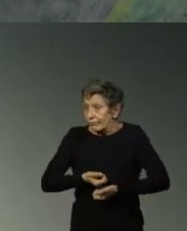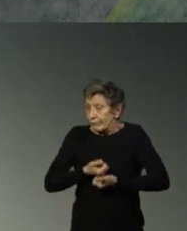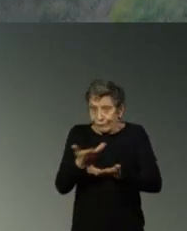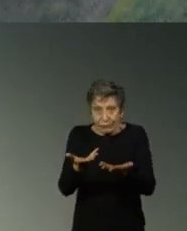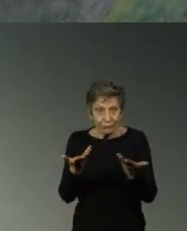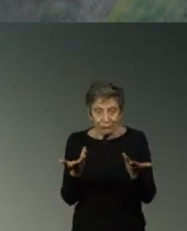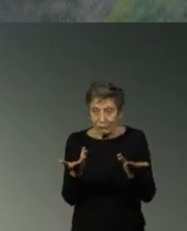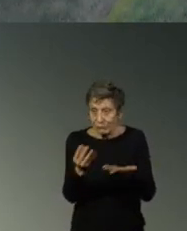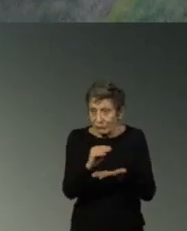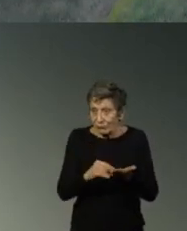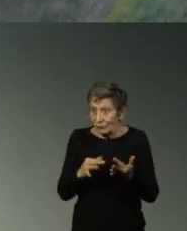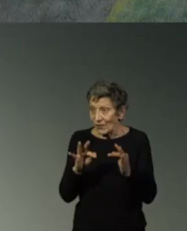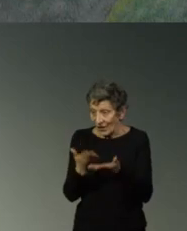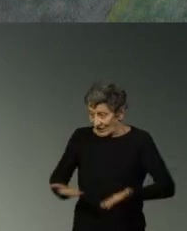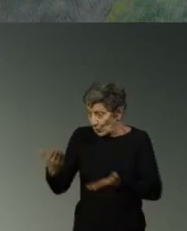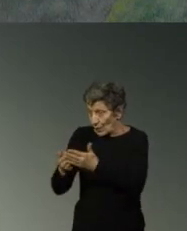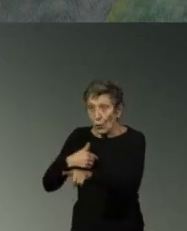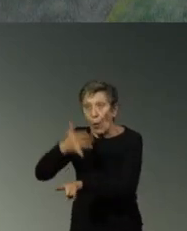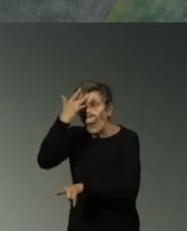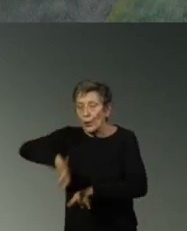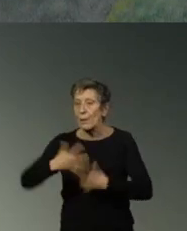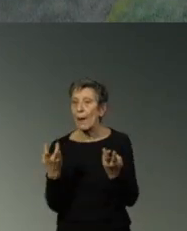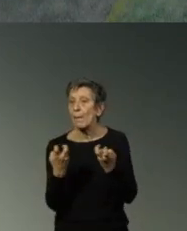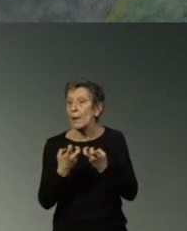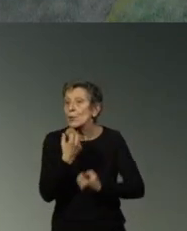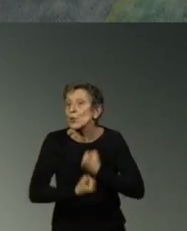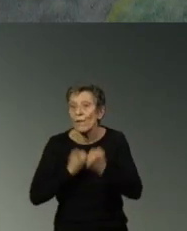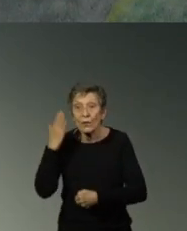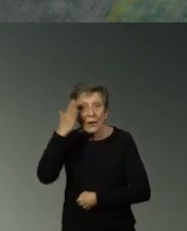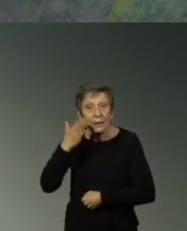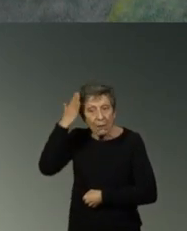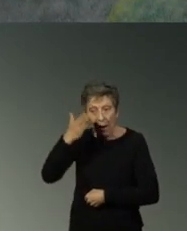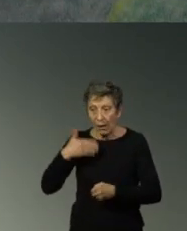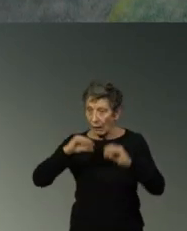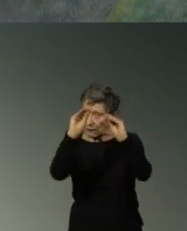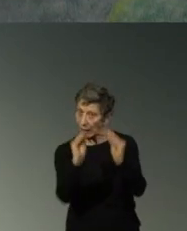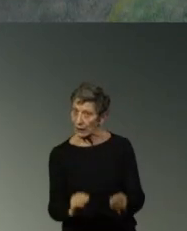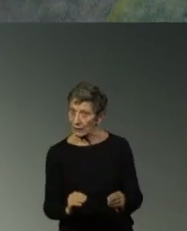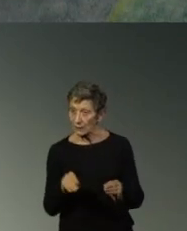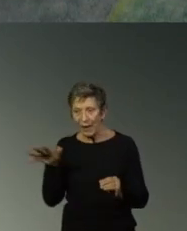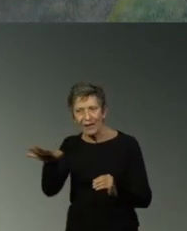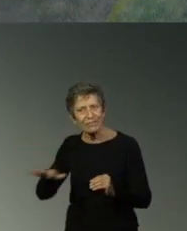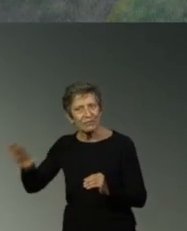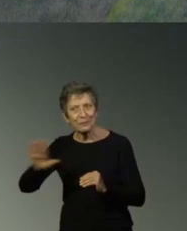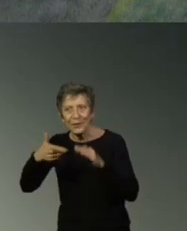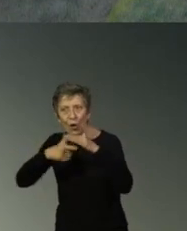pas. Quand on décrit une souffrance comme la souffrance des animaux qui n'ont pas le même langage que nous,